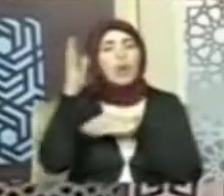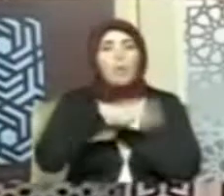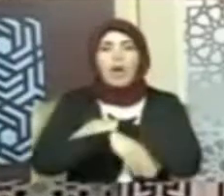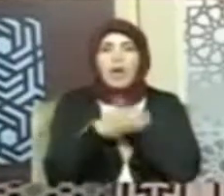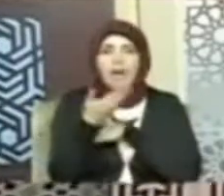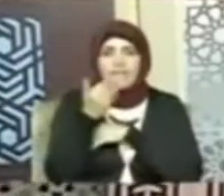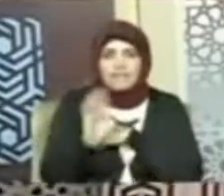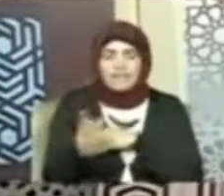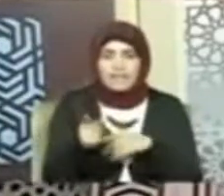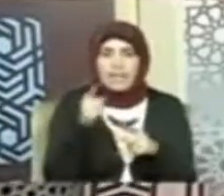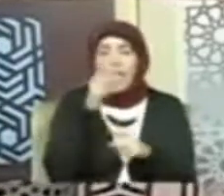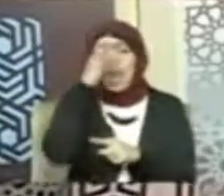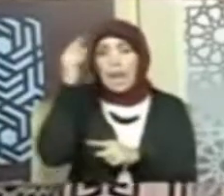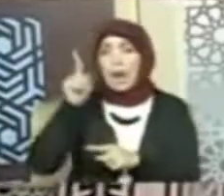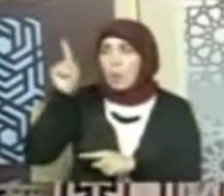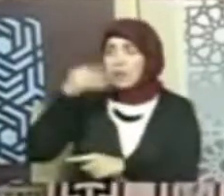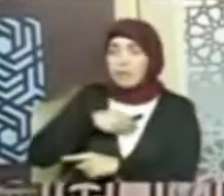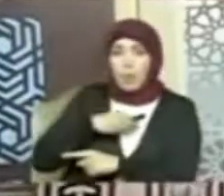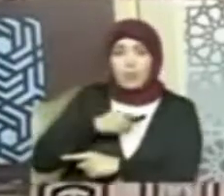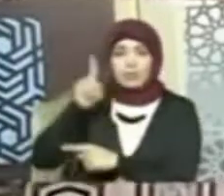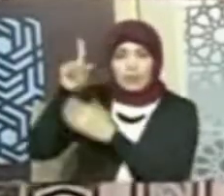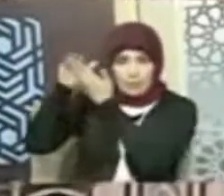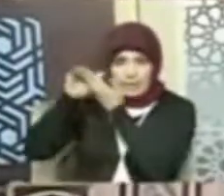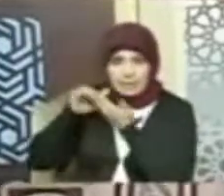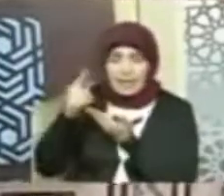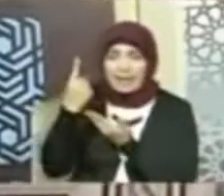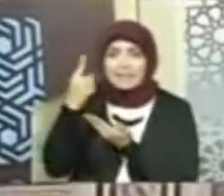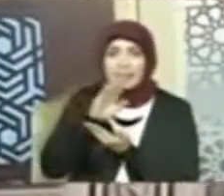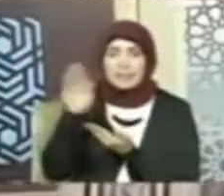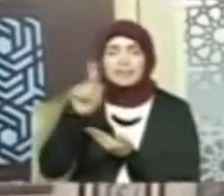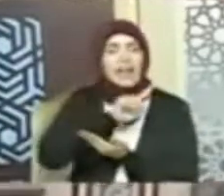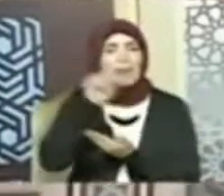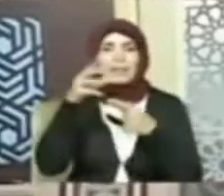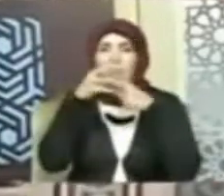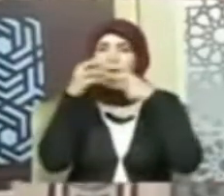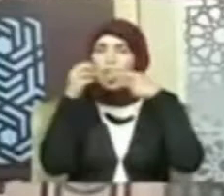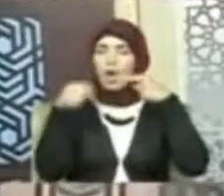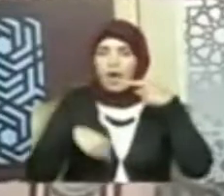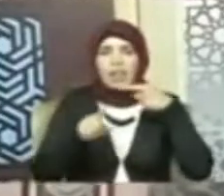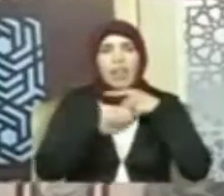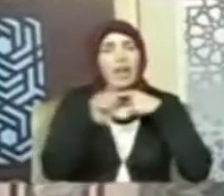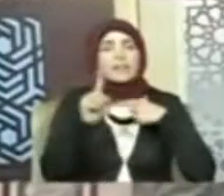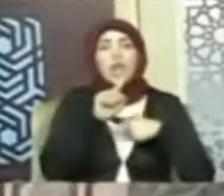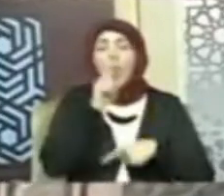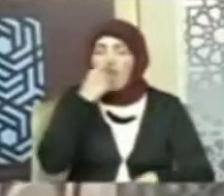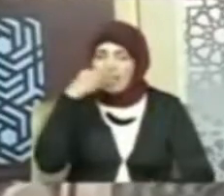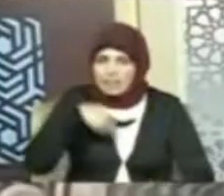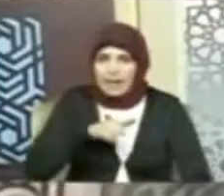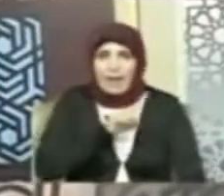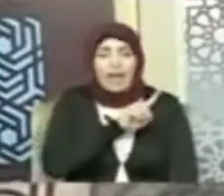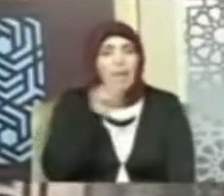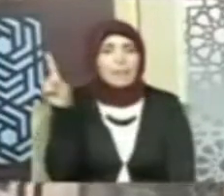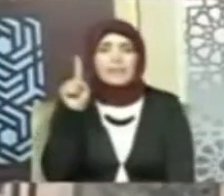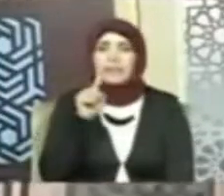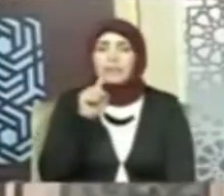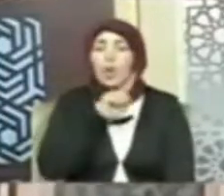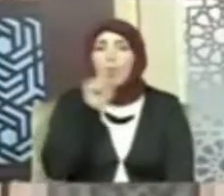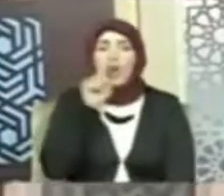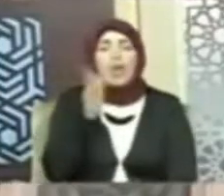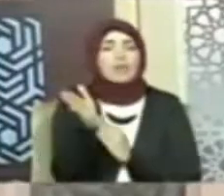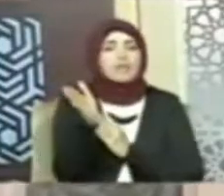ومن اعتمد على الله فلا قل ولا زل ولا